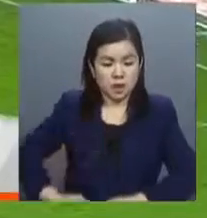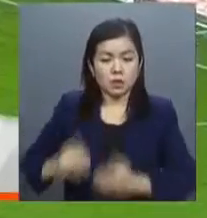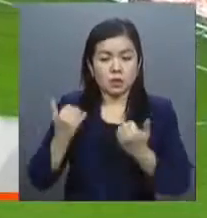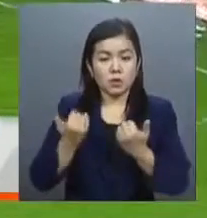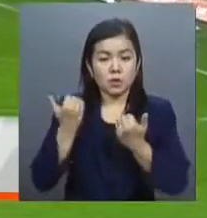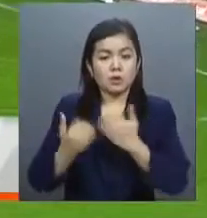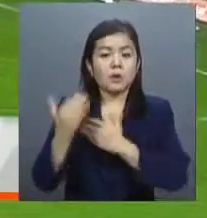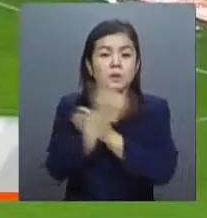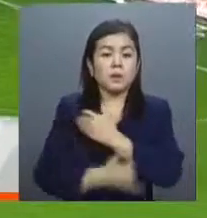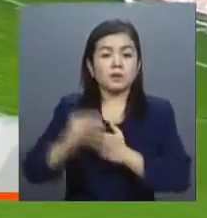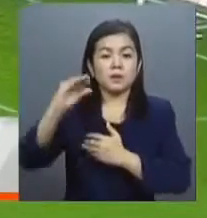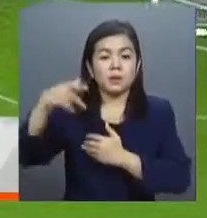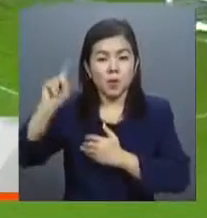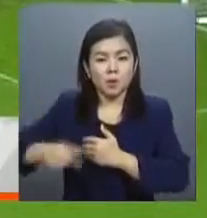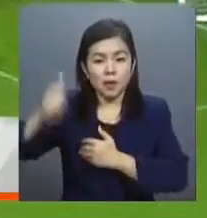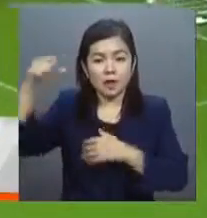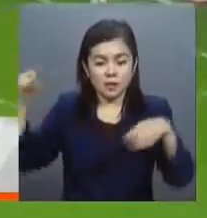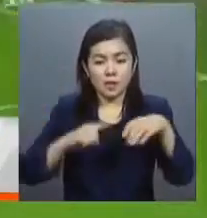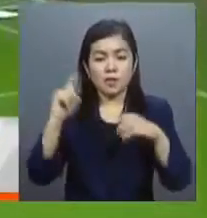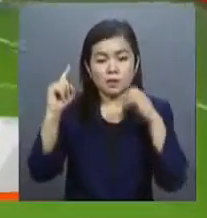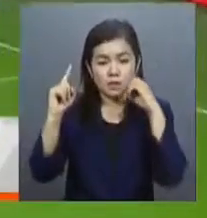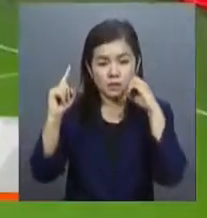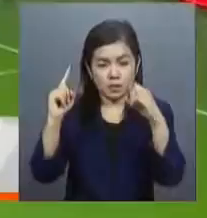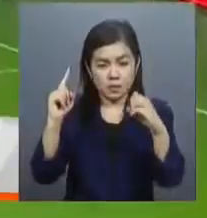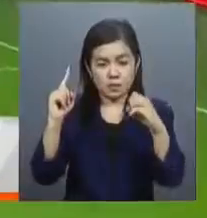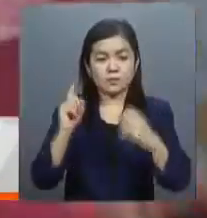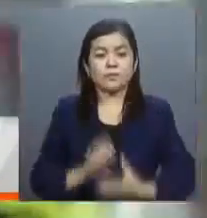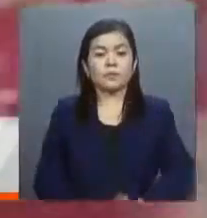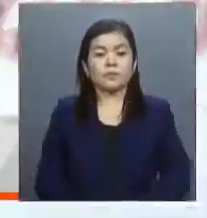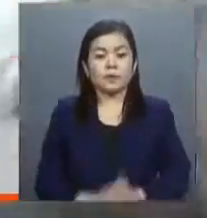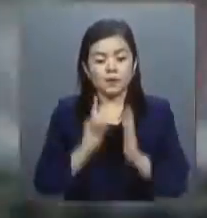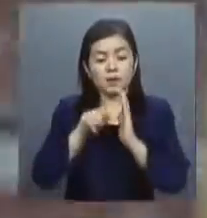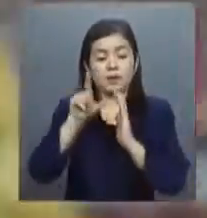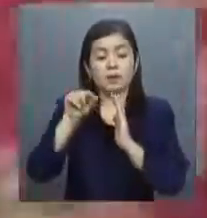ไปบุดวิด 1-0 ได้ประตูชัยจากยาคุบลัสซิคอฟสกี้นาที28ครับ